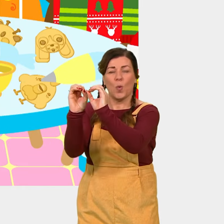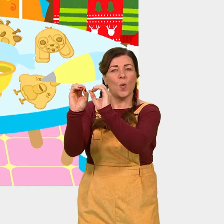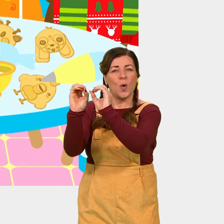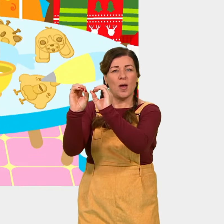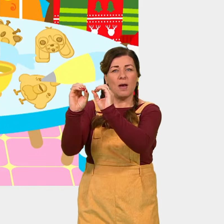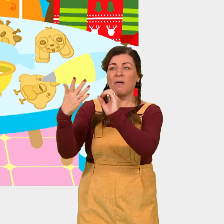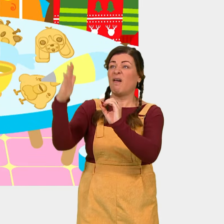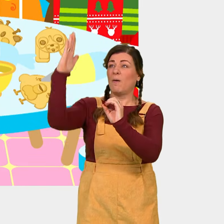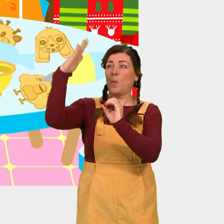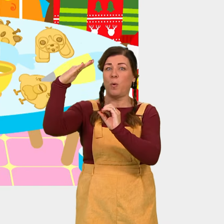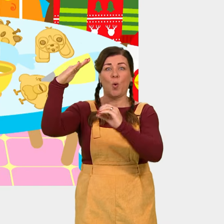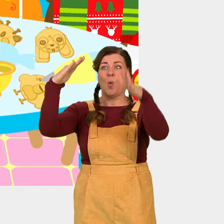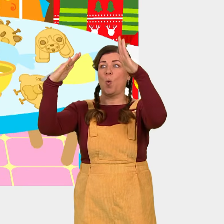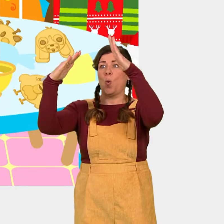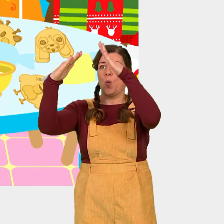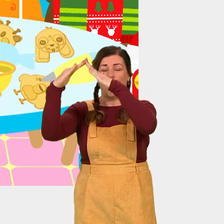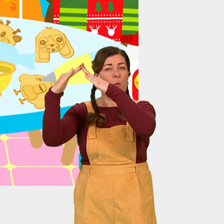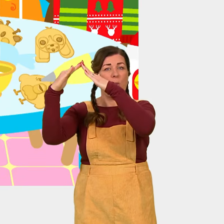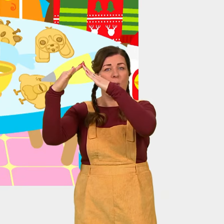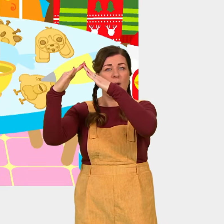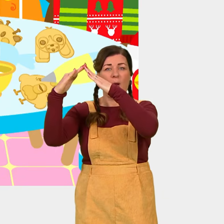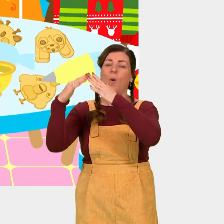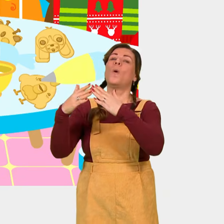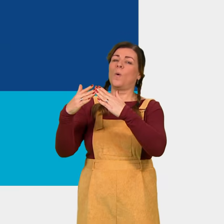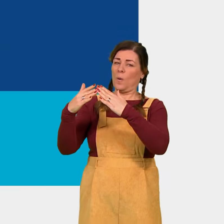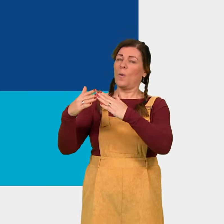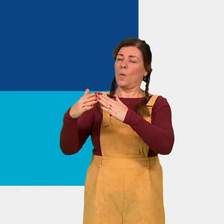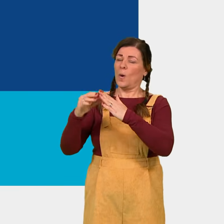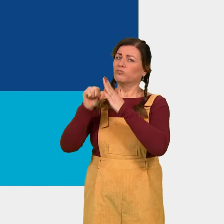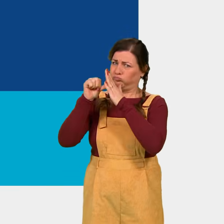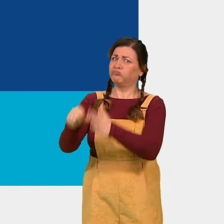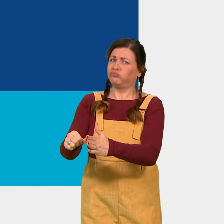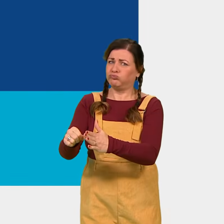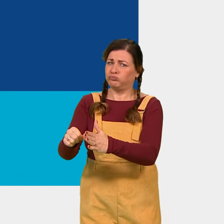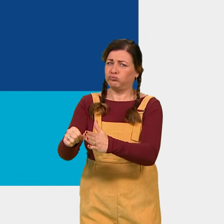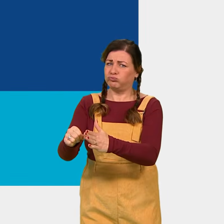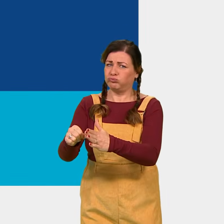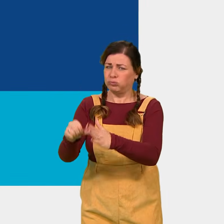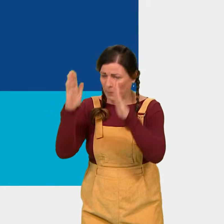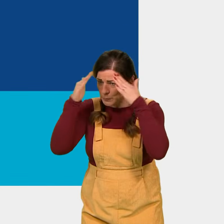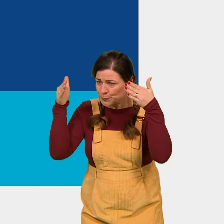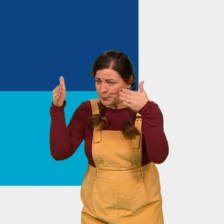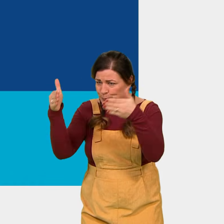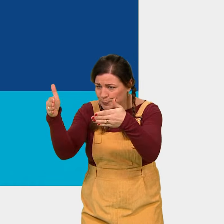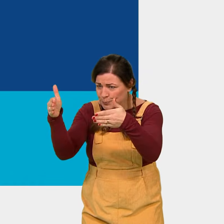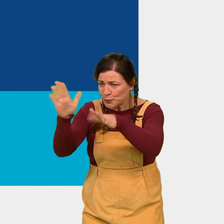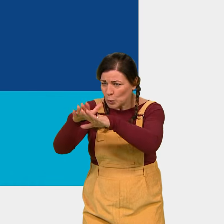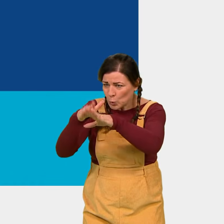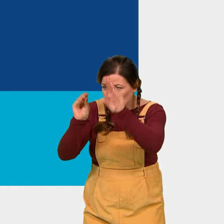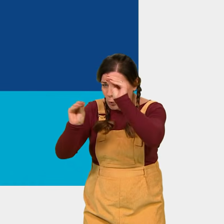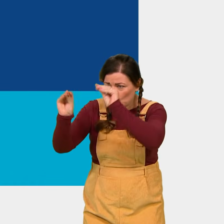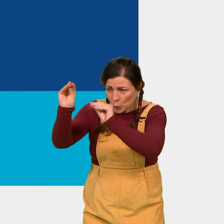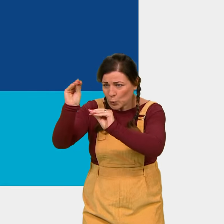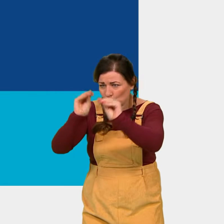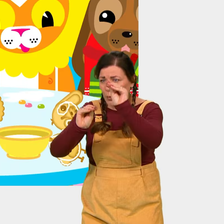gyfer y ffenestri, a 2 sgwar i'r to. Roedd e'n anodd, ond yn araf daeth y tŷ